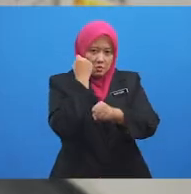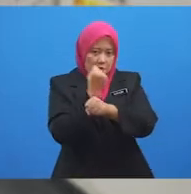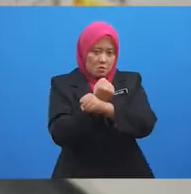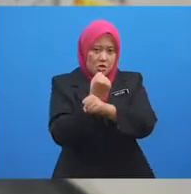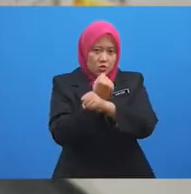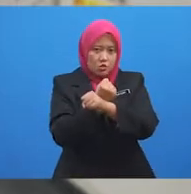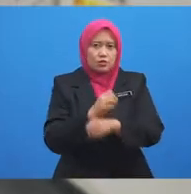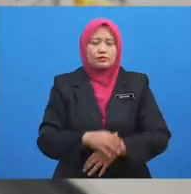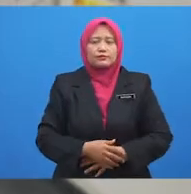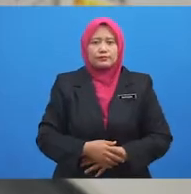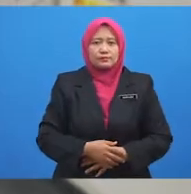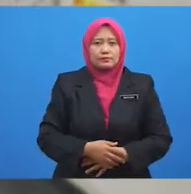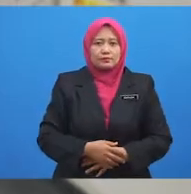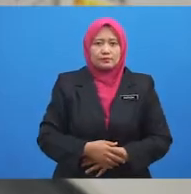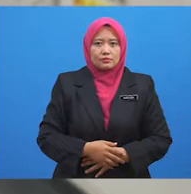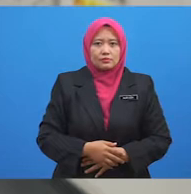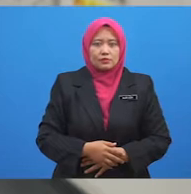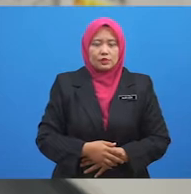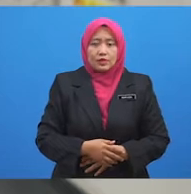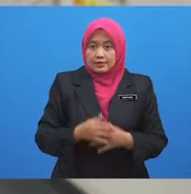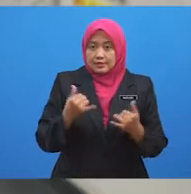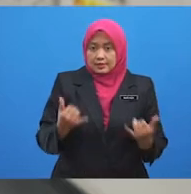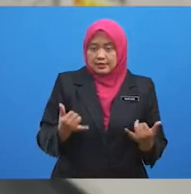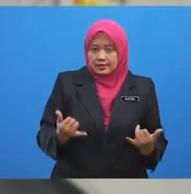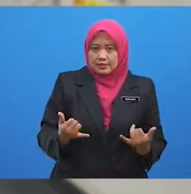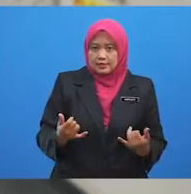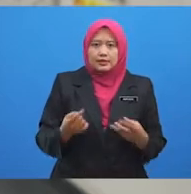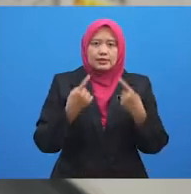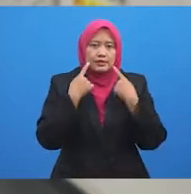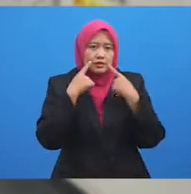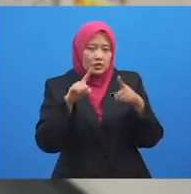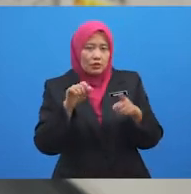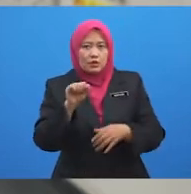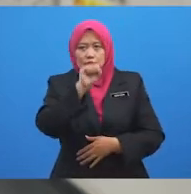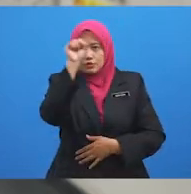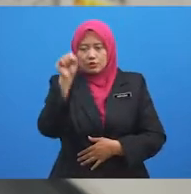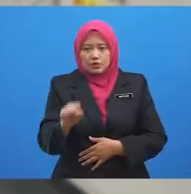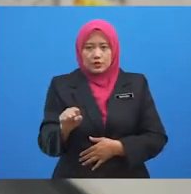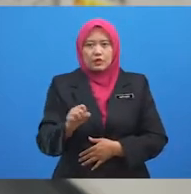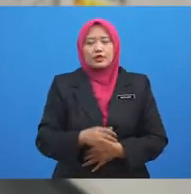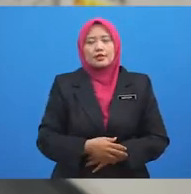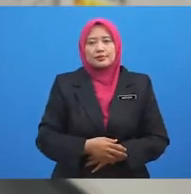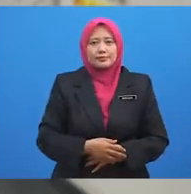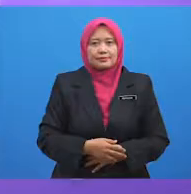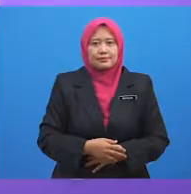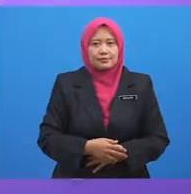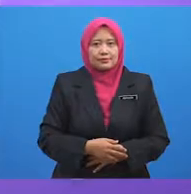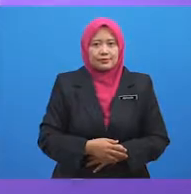murid-murid, tiba masanya untuk menjawab soalan-soalan yang